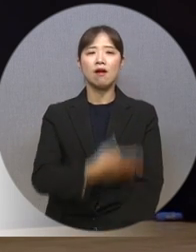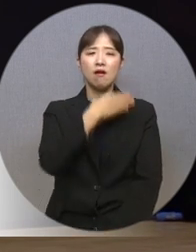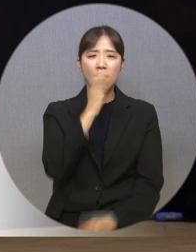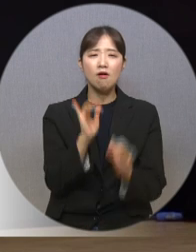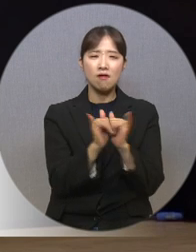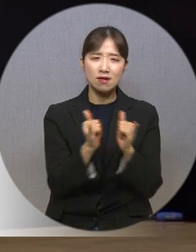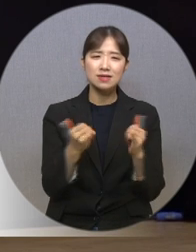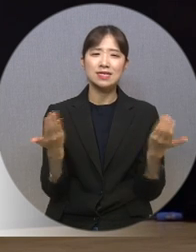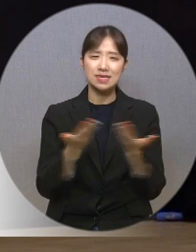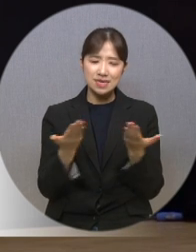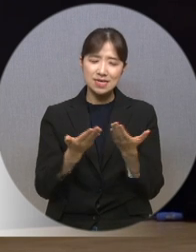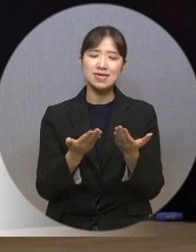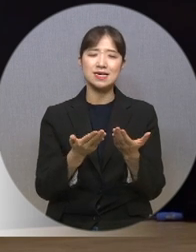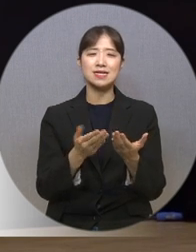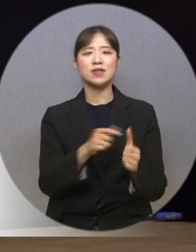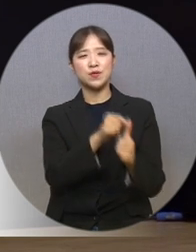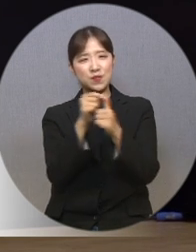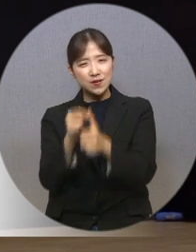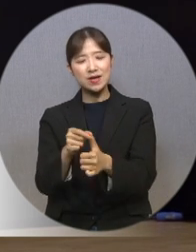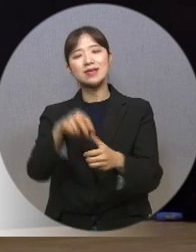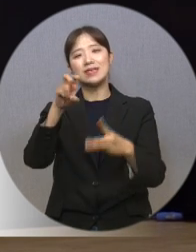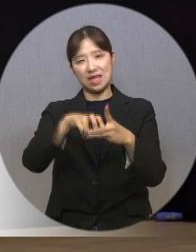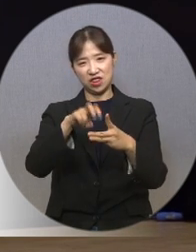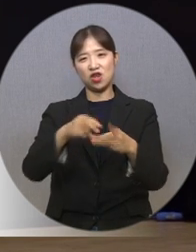일자리 통합지원센터를 설치하여